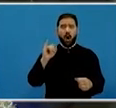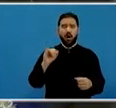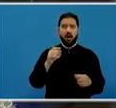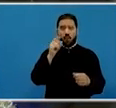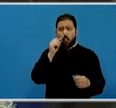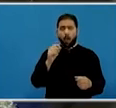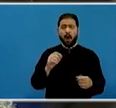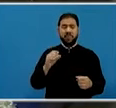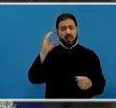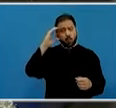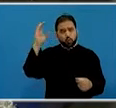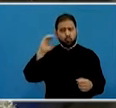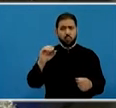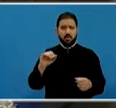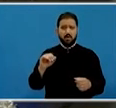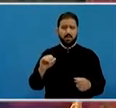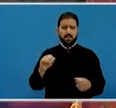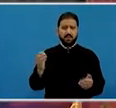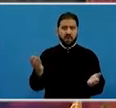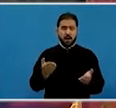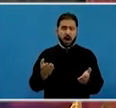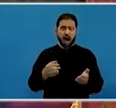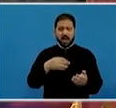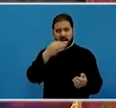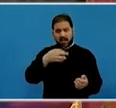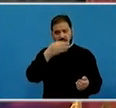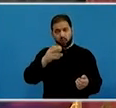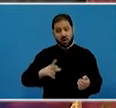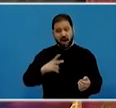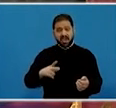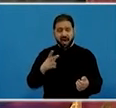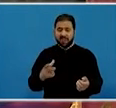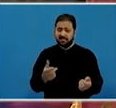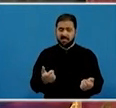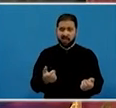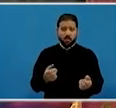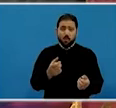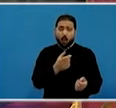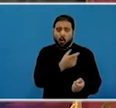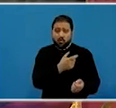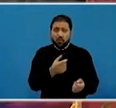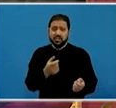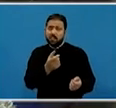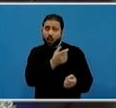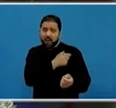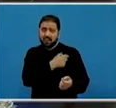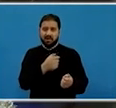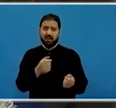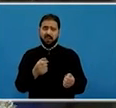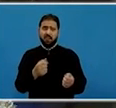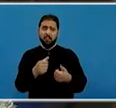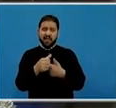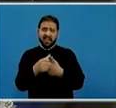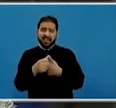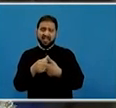din această lume și care ne mărturisesc că se există cu putință, este cu putință, există și acest fenomen al unei prietenii dincolo